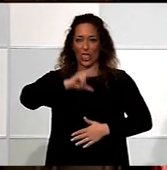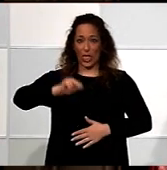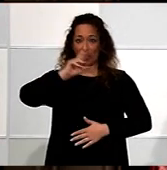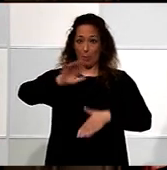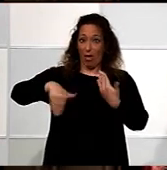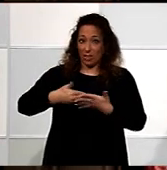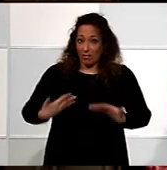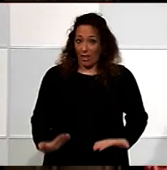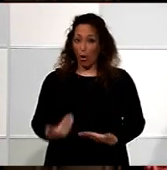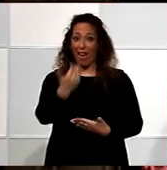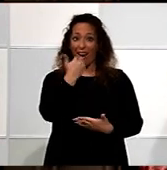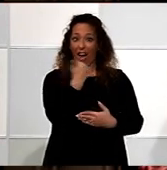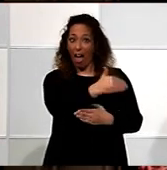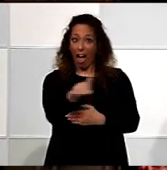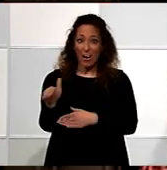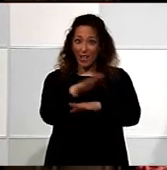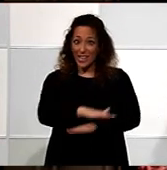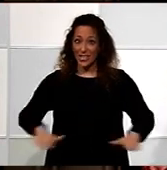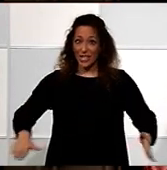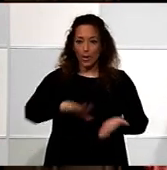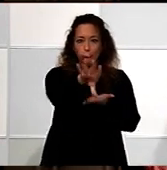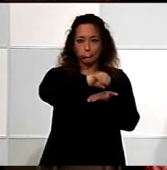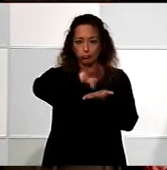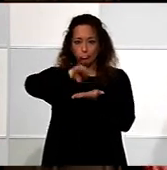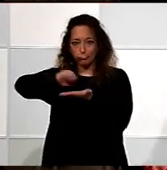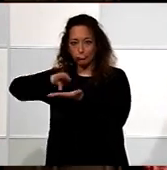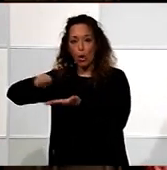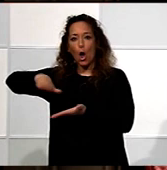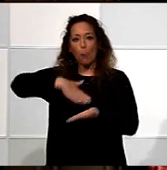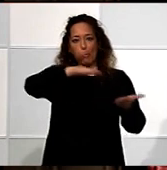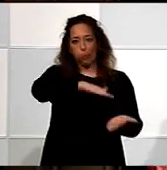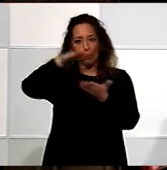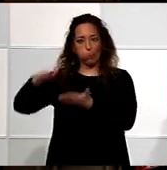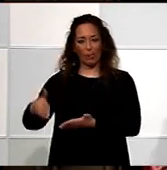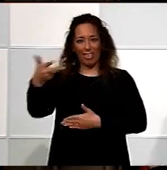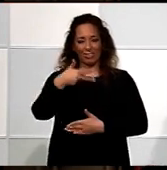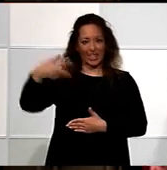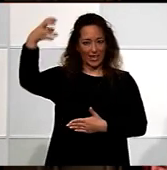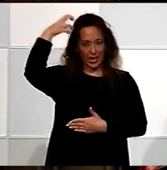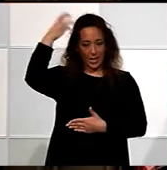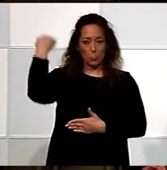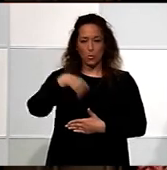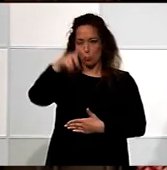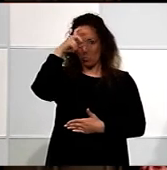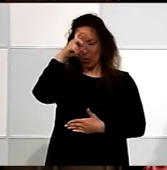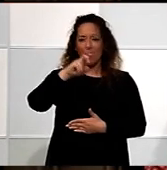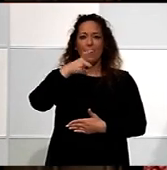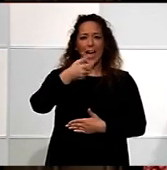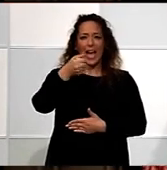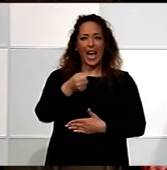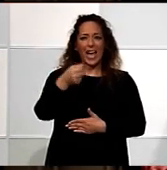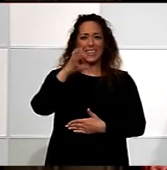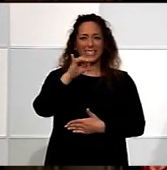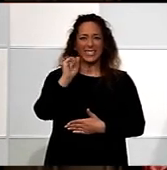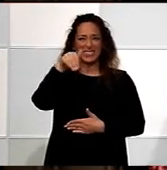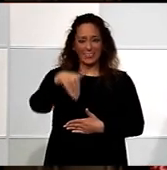les cartes que els nens i nenes de Terrassa volen fer arribar a Ses Majestats els Reis d'Orient. És en Hassim Jezabel, conegut